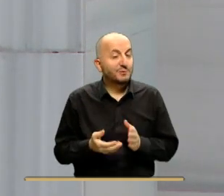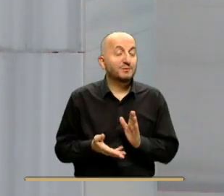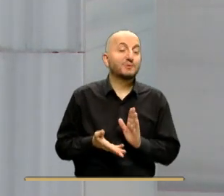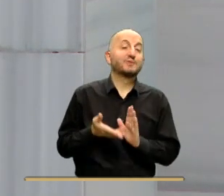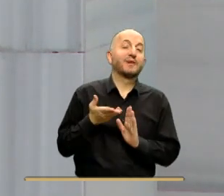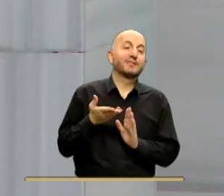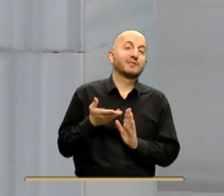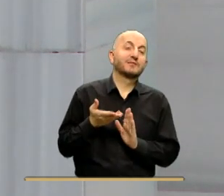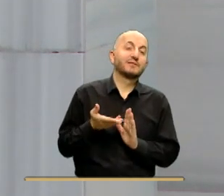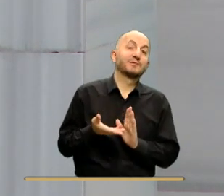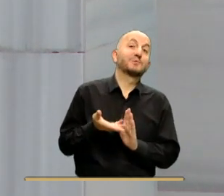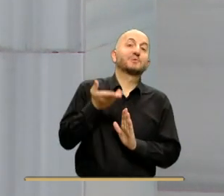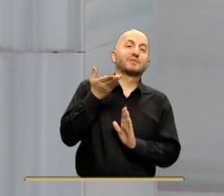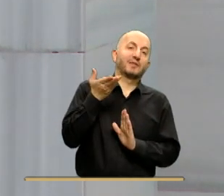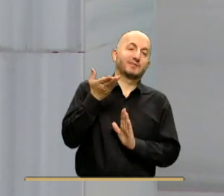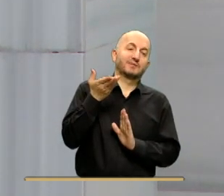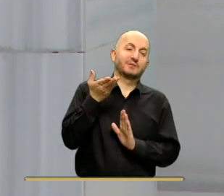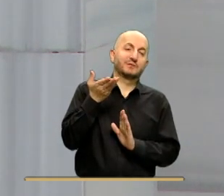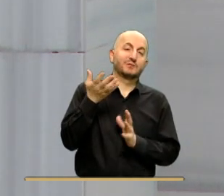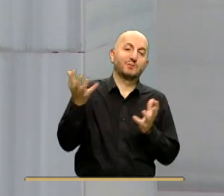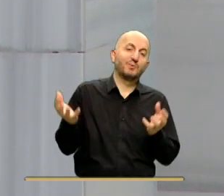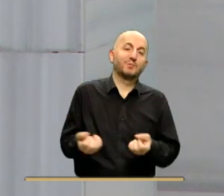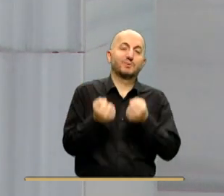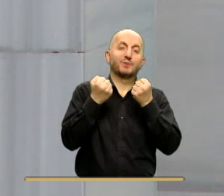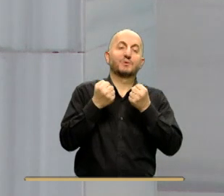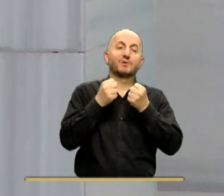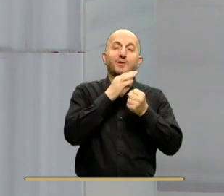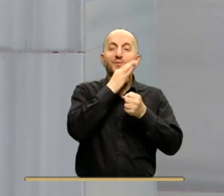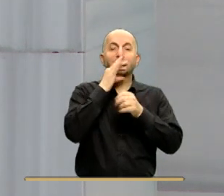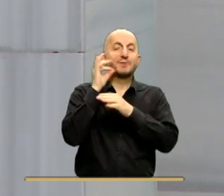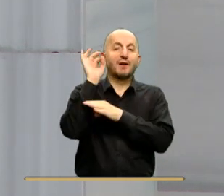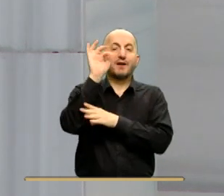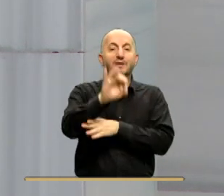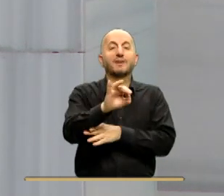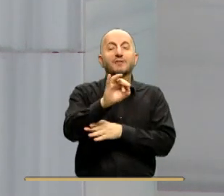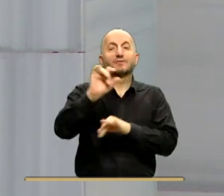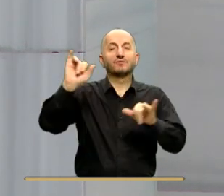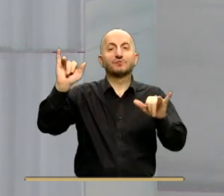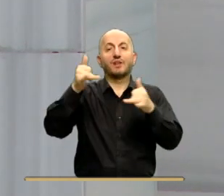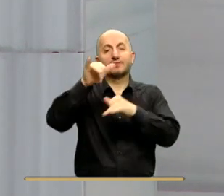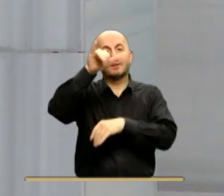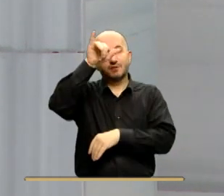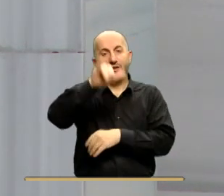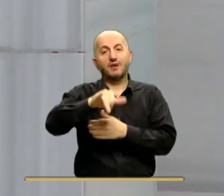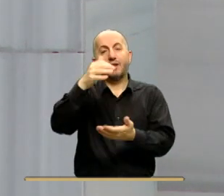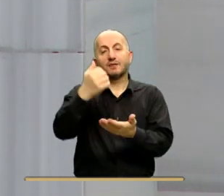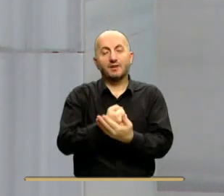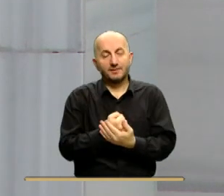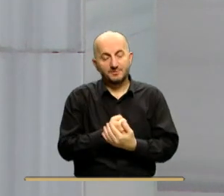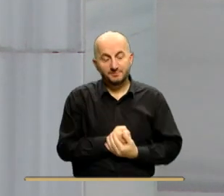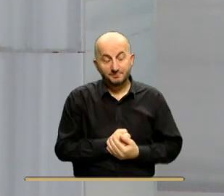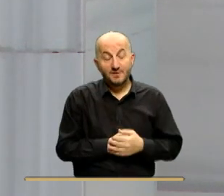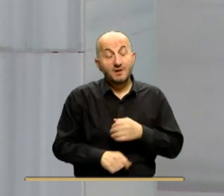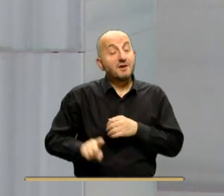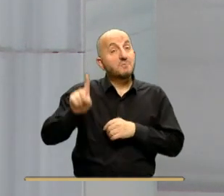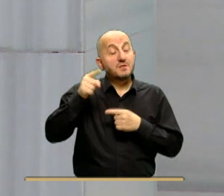Yücelir, yükselir, kurtuluşa, felaha erer, cenneti hak eder.